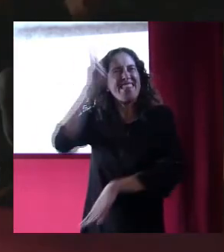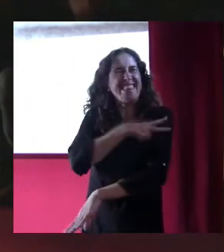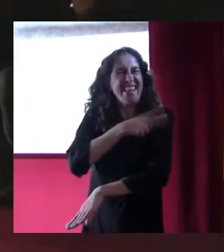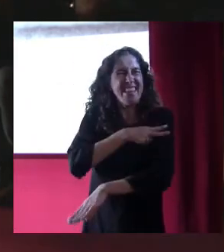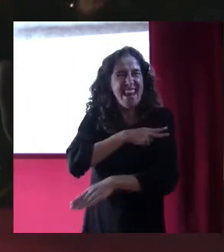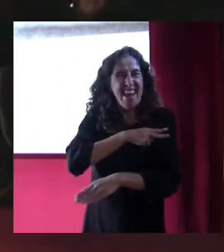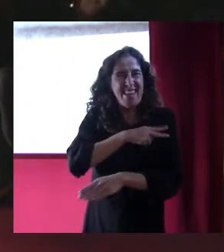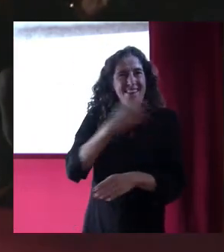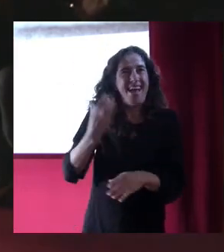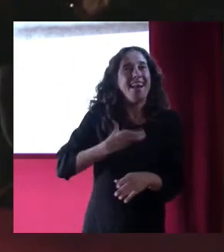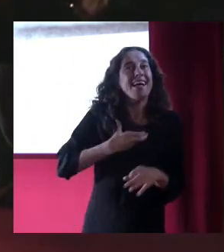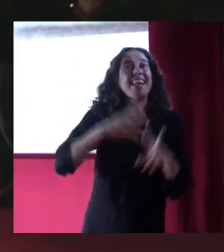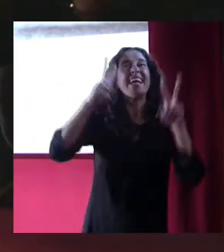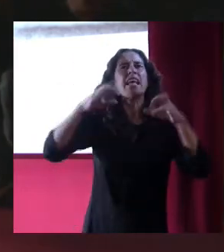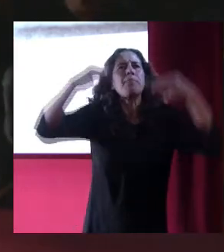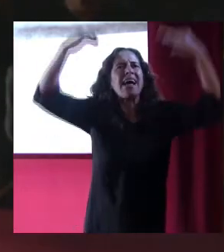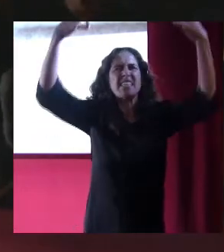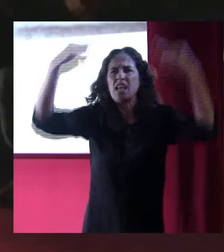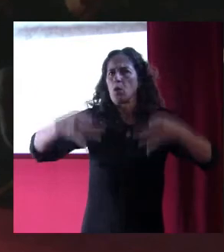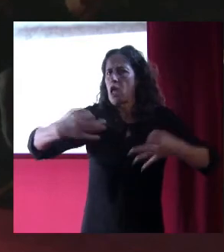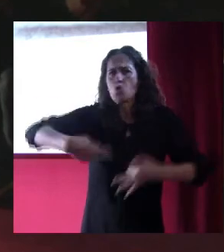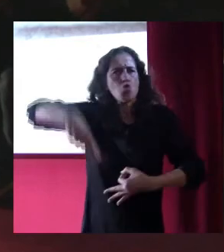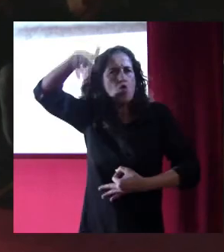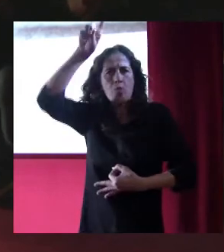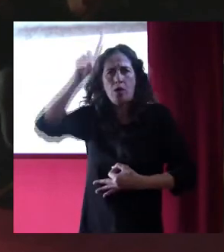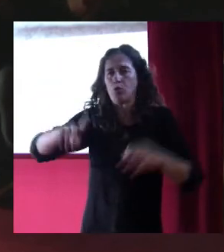en matèria de seguretat.